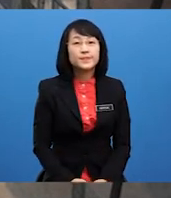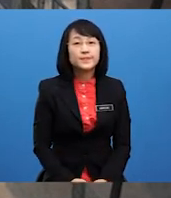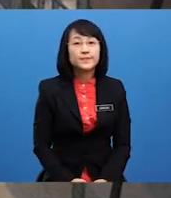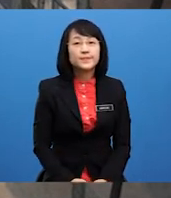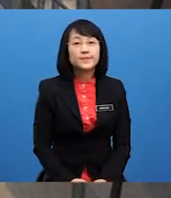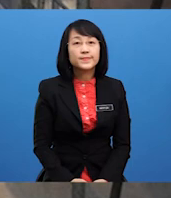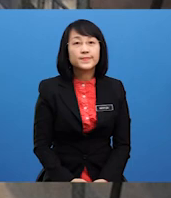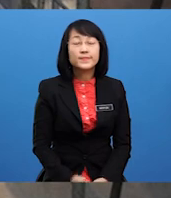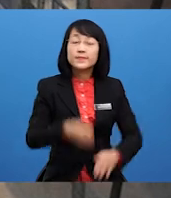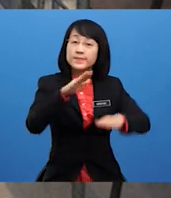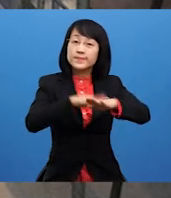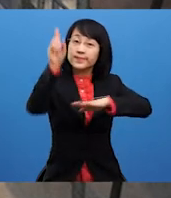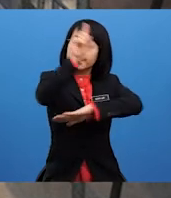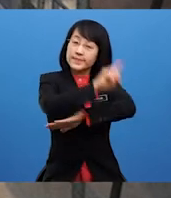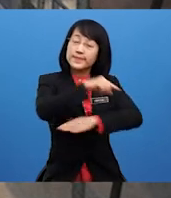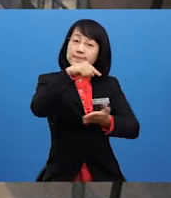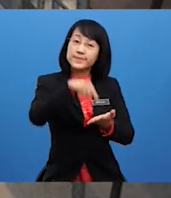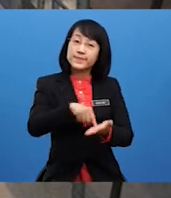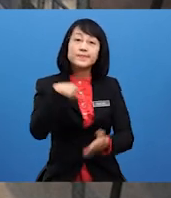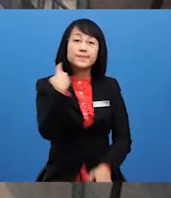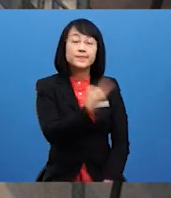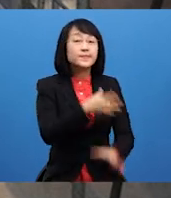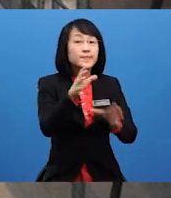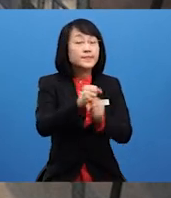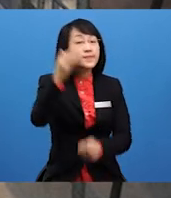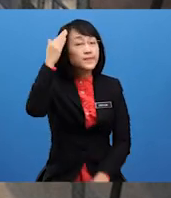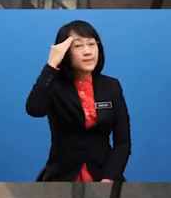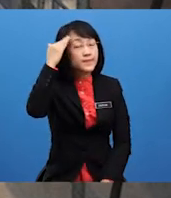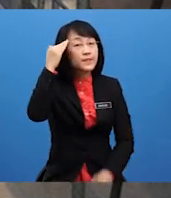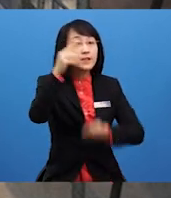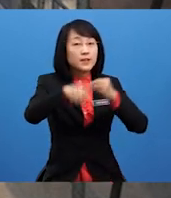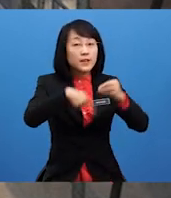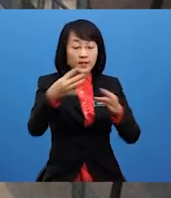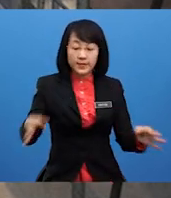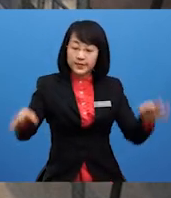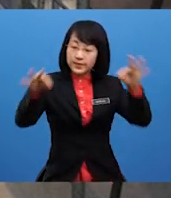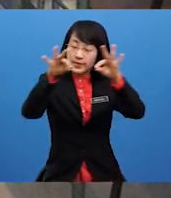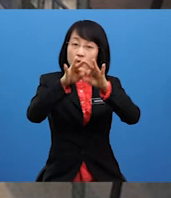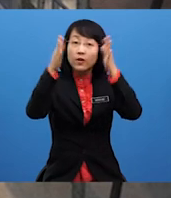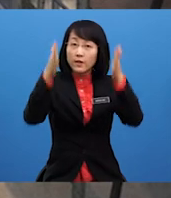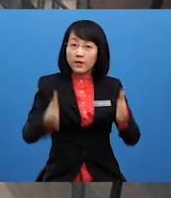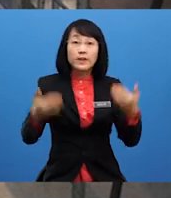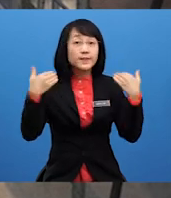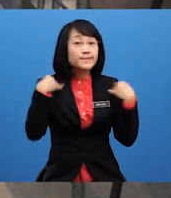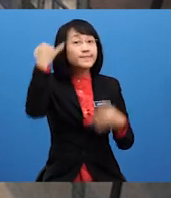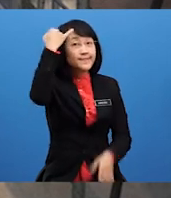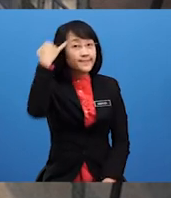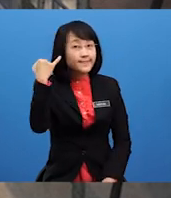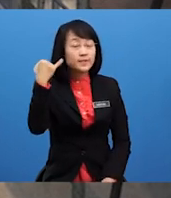Kesimpulannya, pada hari ini, kita dapat mengetahui tentang kepentingan orang yang berilmu